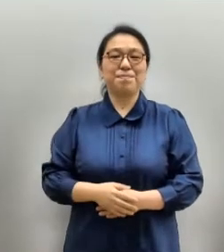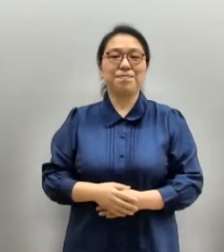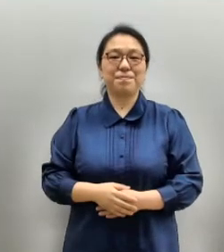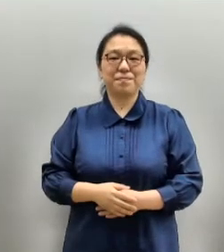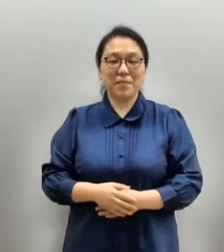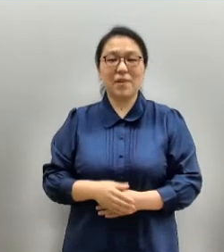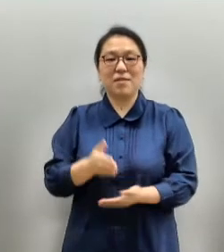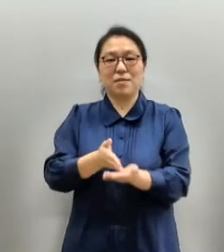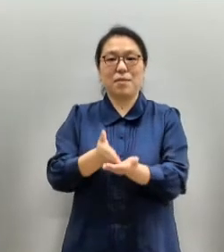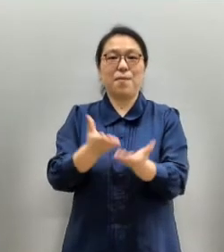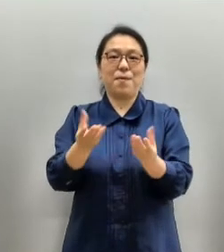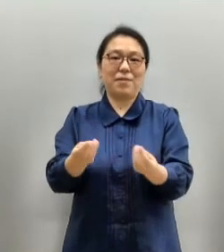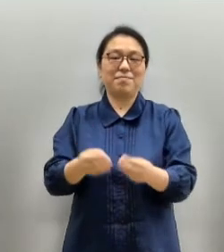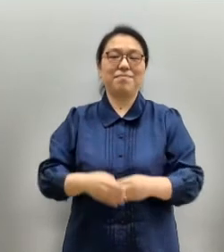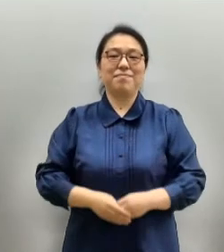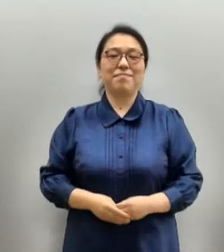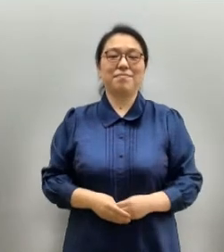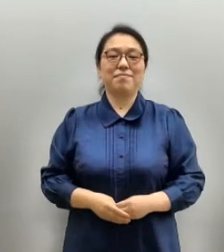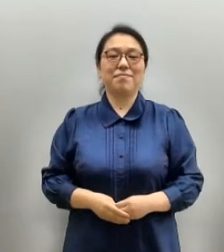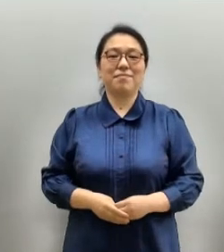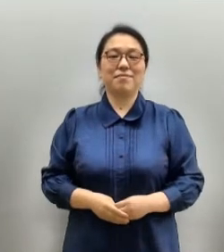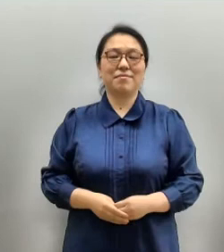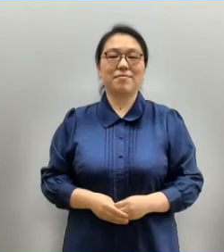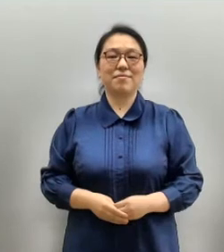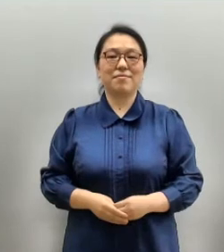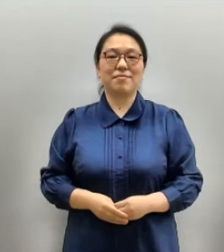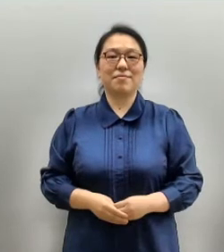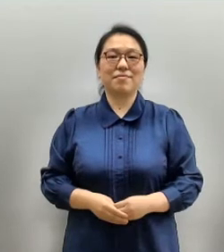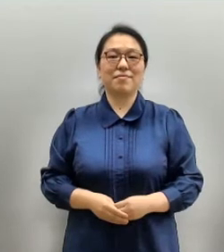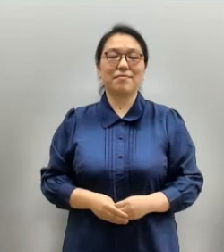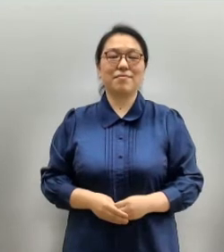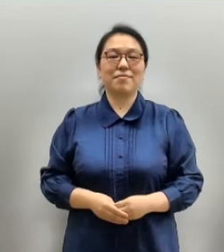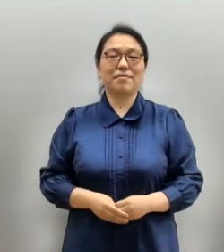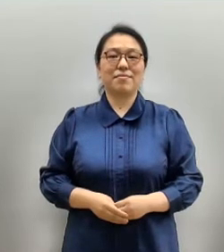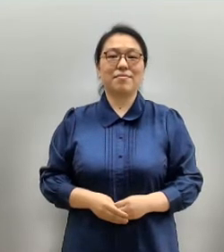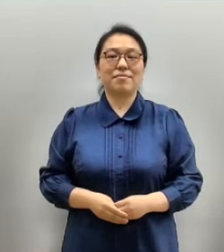。案件の説明は以上でございます。